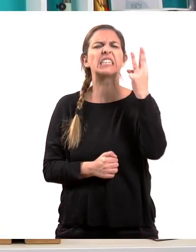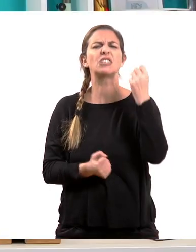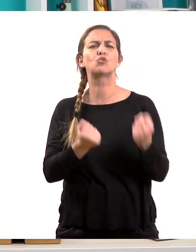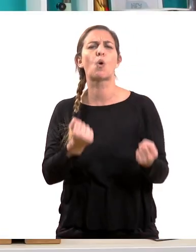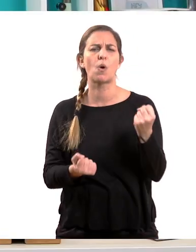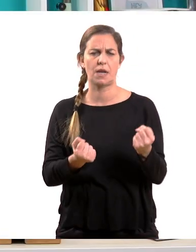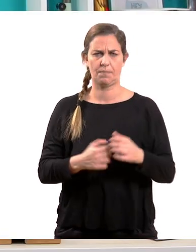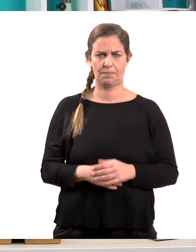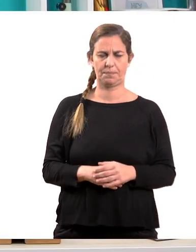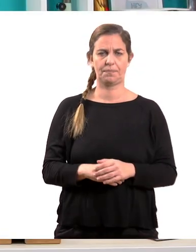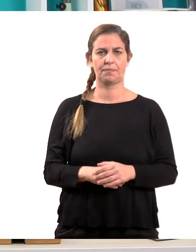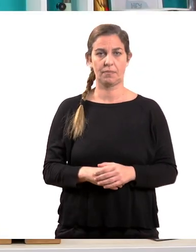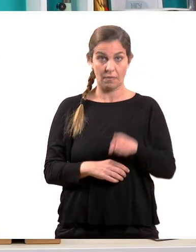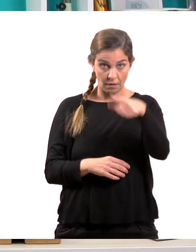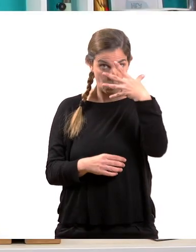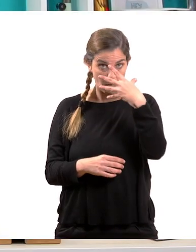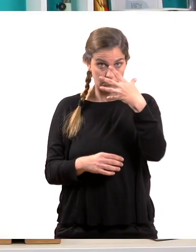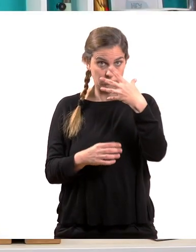Το σημειώσατε, το γράψατε.